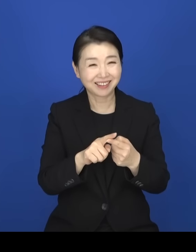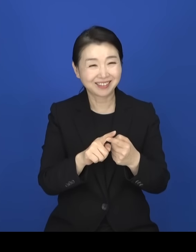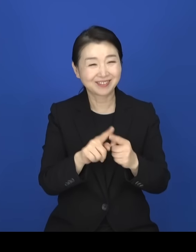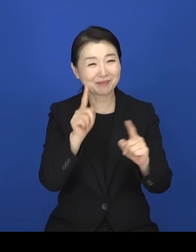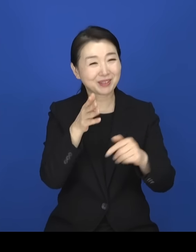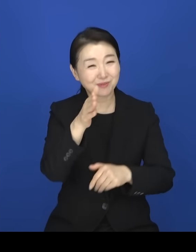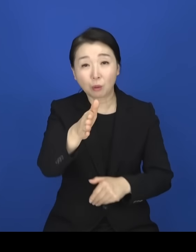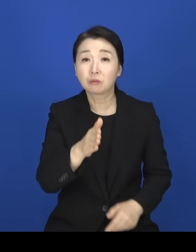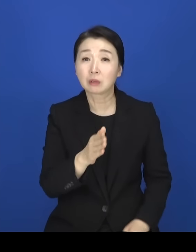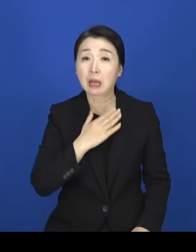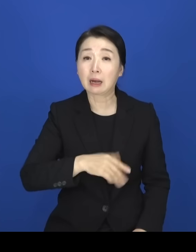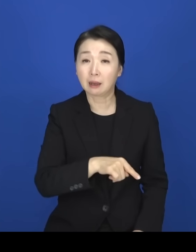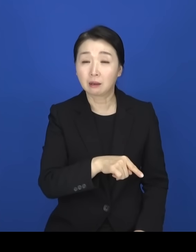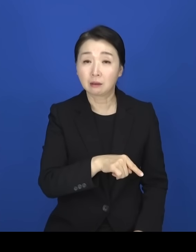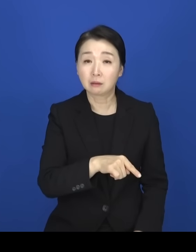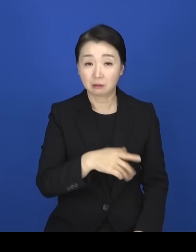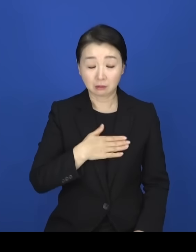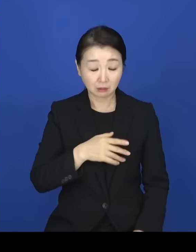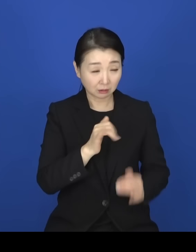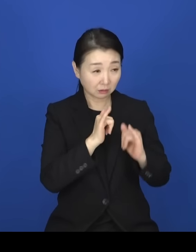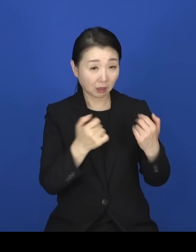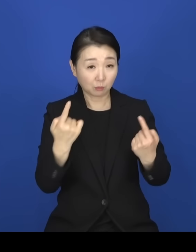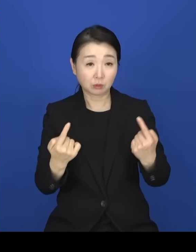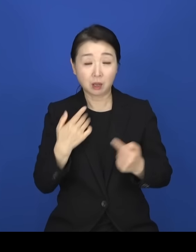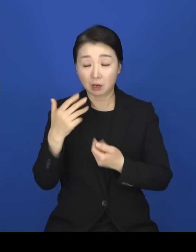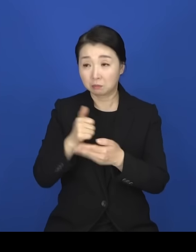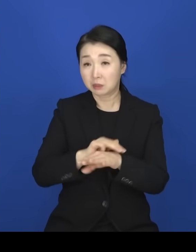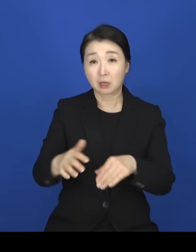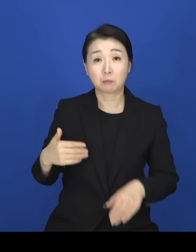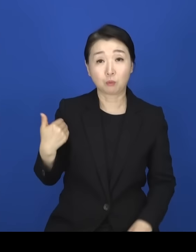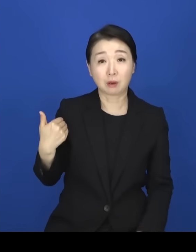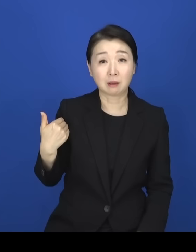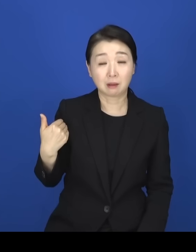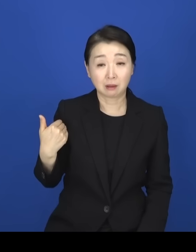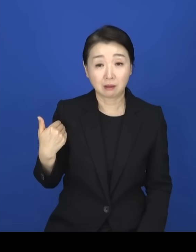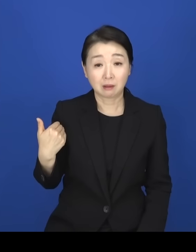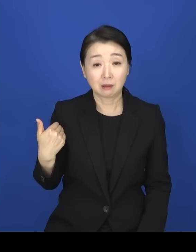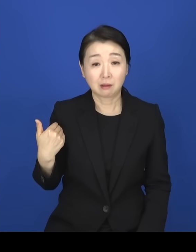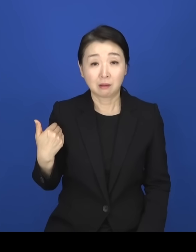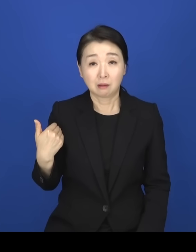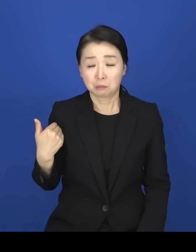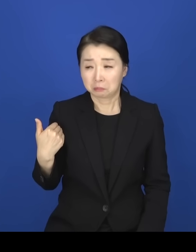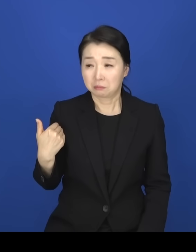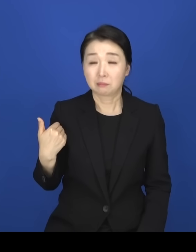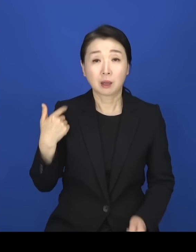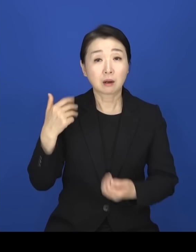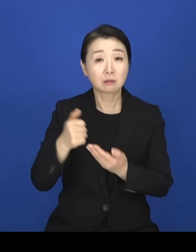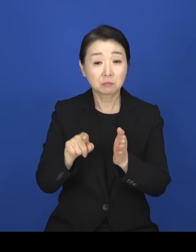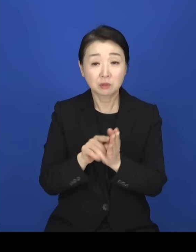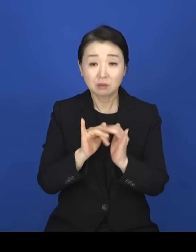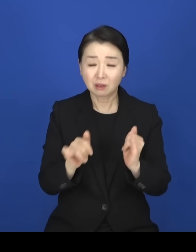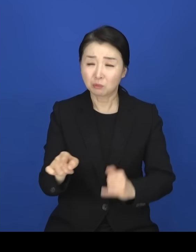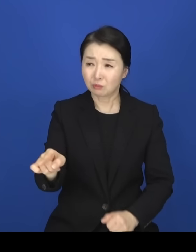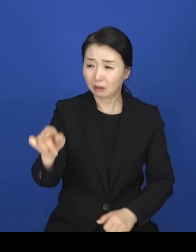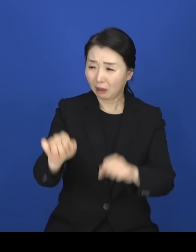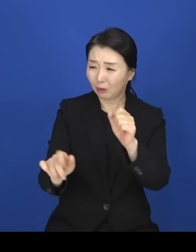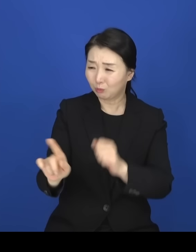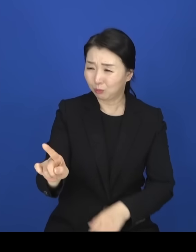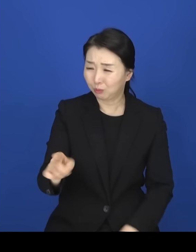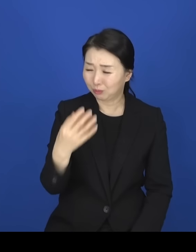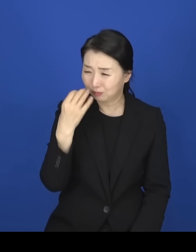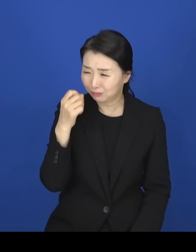자부하는 사람들이었는데 네. 나는 그 사람들보다도 하나님을 잘 모르지만은 야 하나님을 믿는 사람으로서 어떻게 저래라고 하는